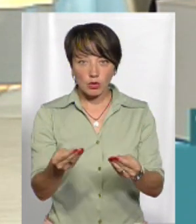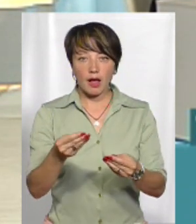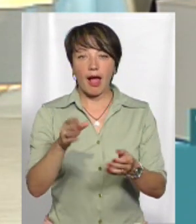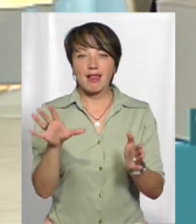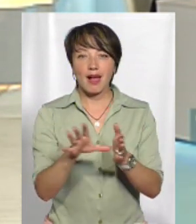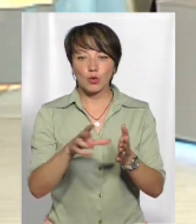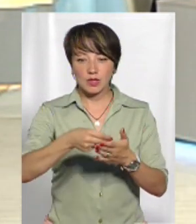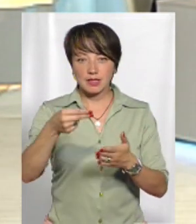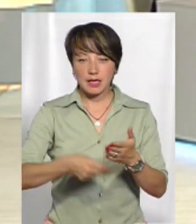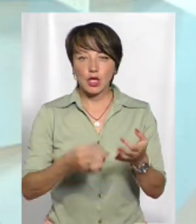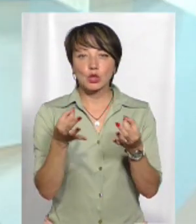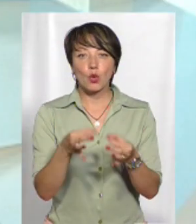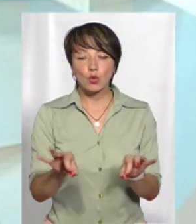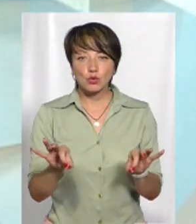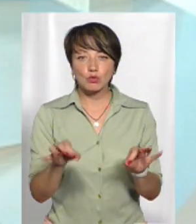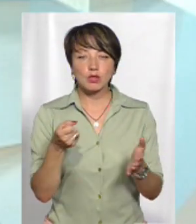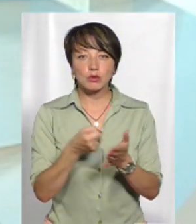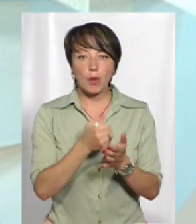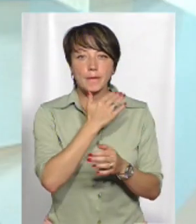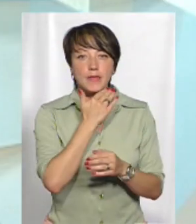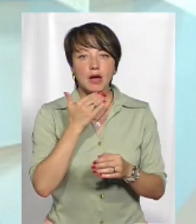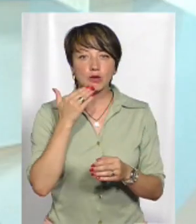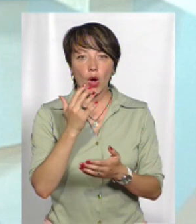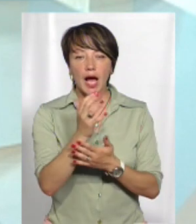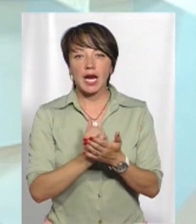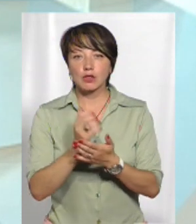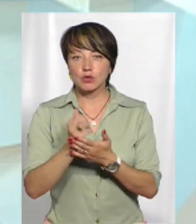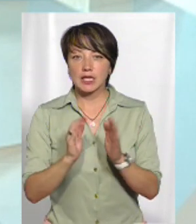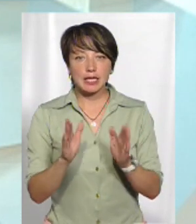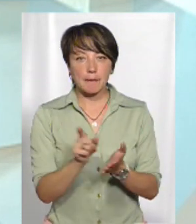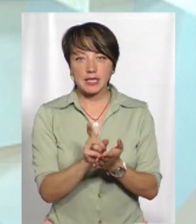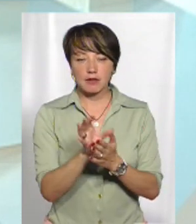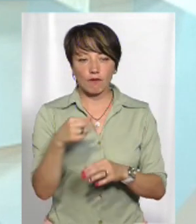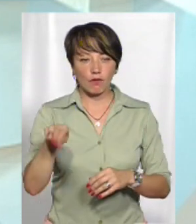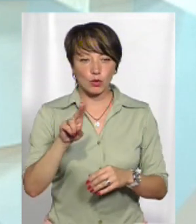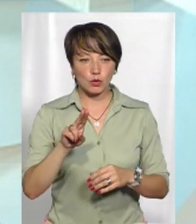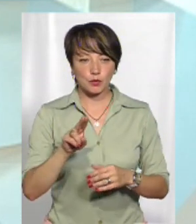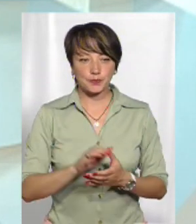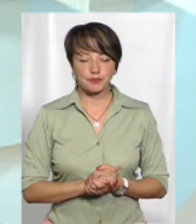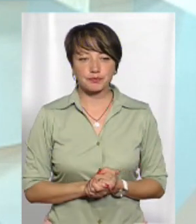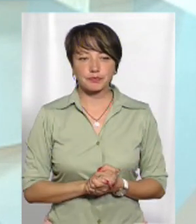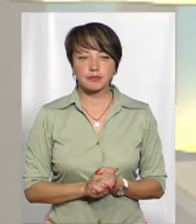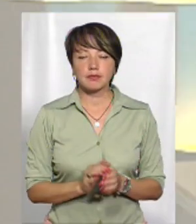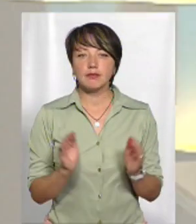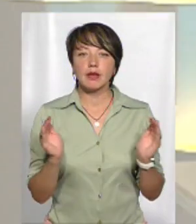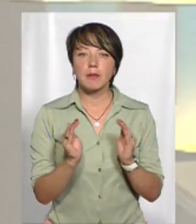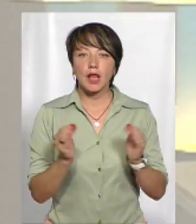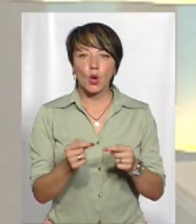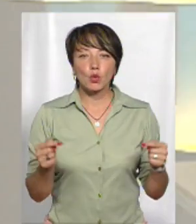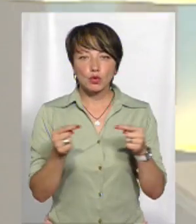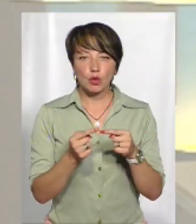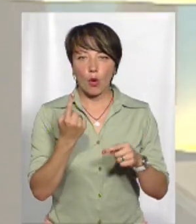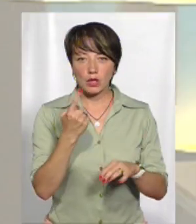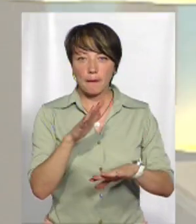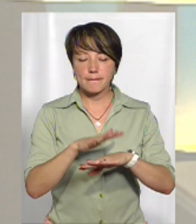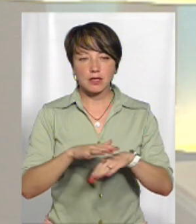ключ, тому що це є доступом до багатьох ресурсів і не тільки Пенсійного фонду. Так. Невеличке уточнення. Одна